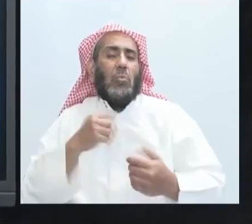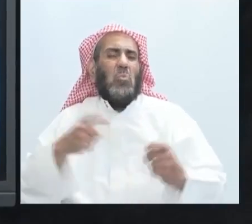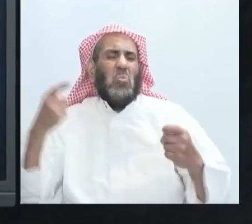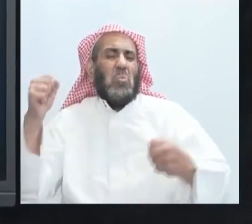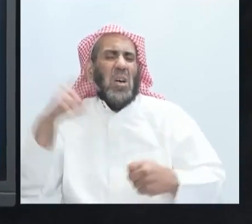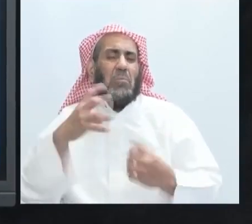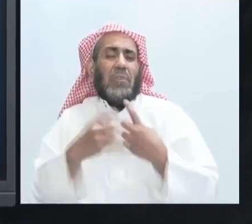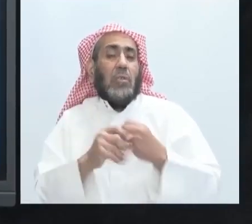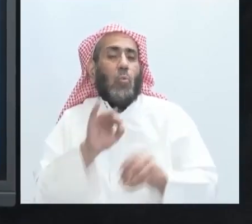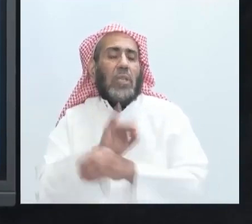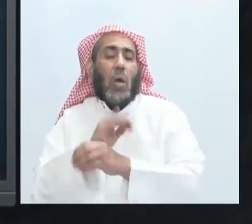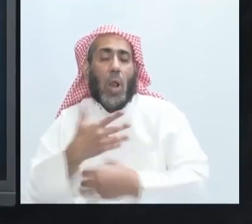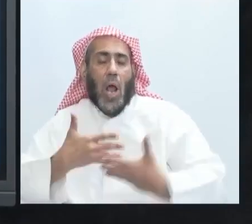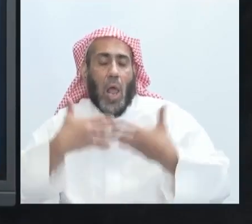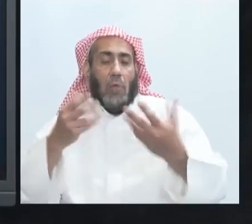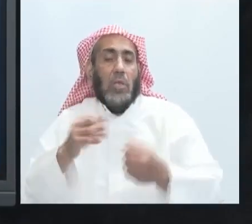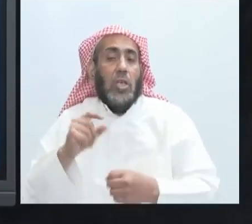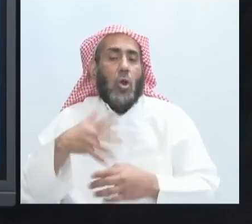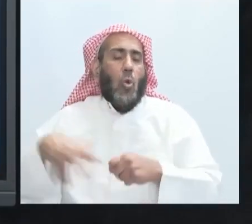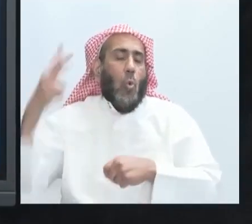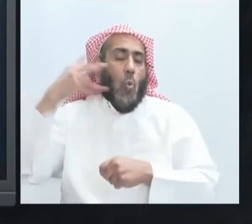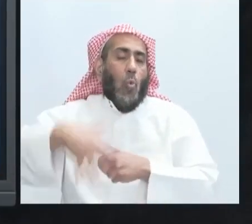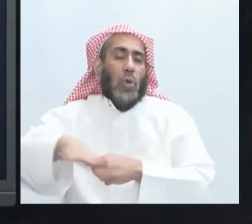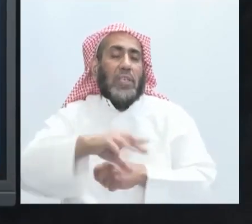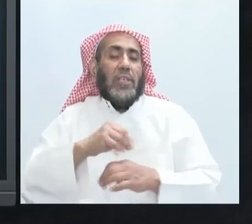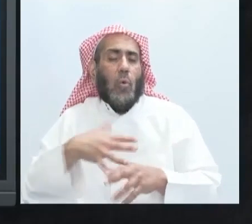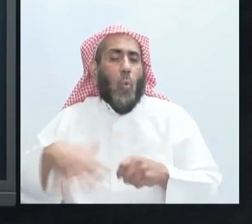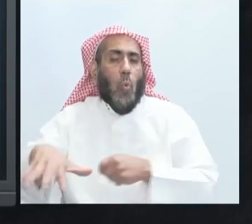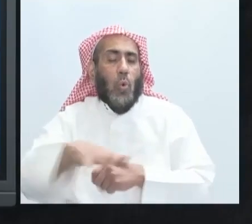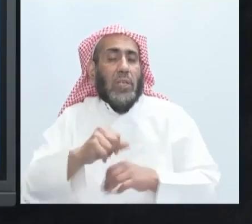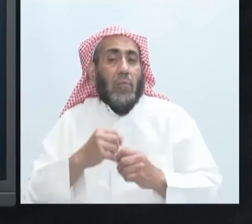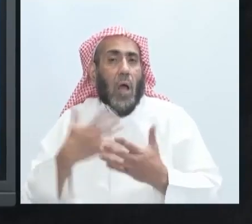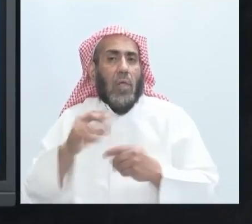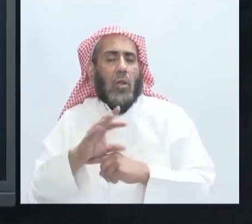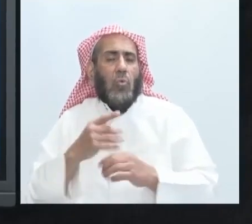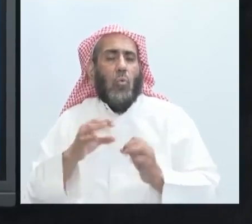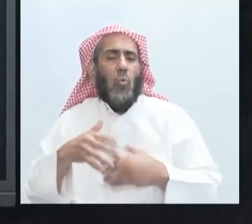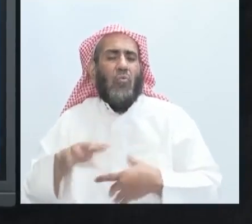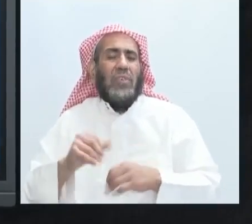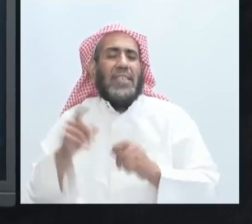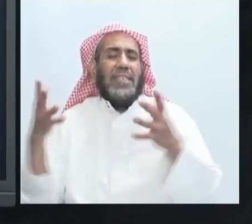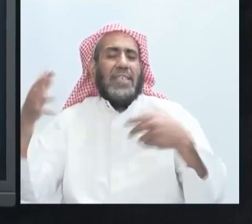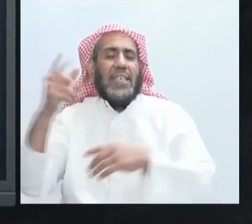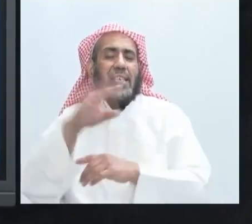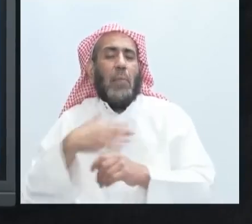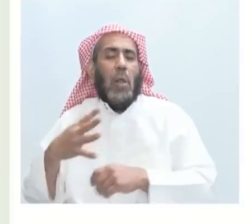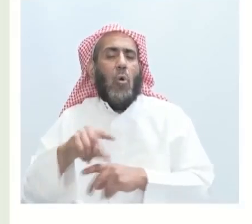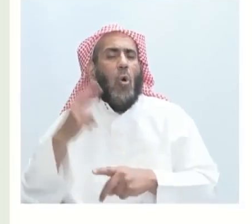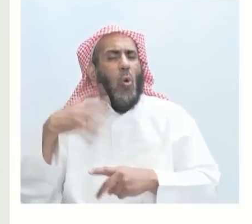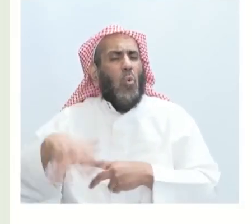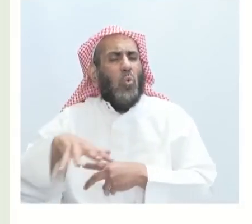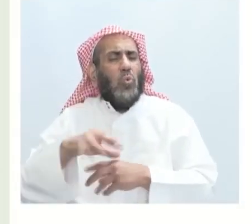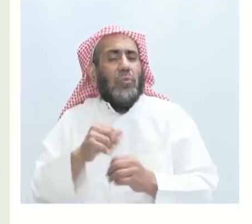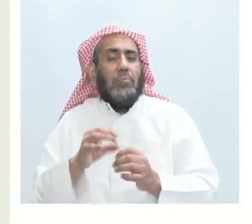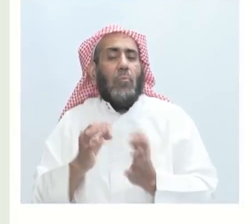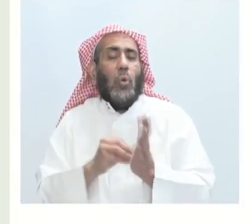الفساد والدعوه الى الاخلاق الفاضله شعر وطني وفيه برز ايضا اثر الظروف السياسيه التي عانى منها العالم العربي من ابرز